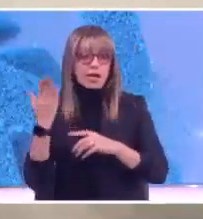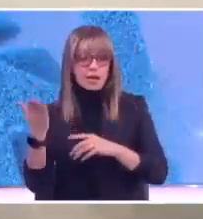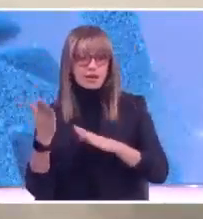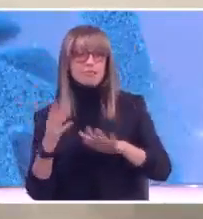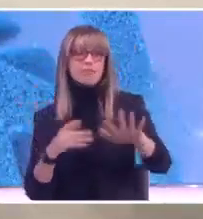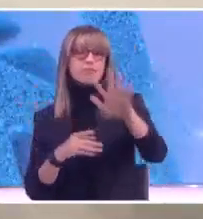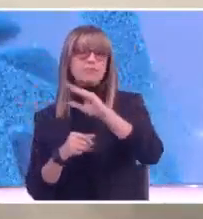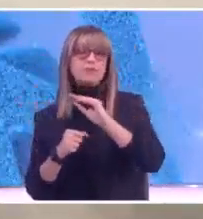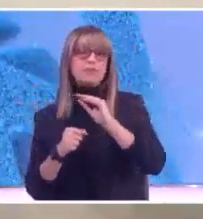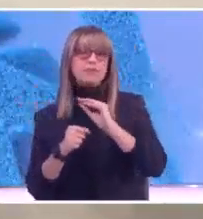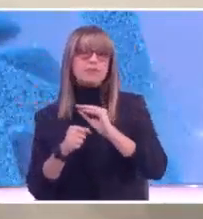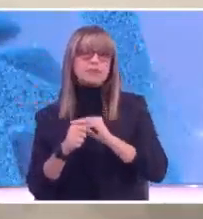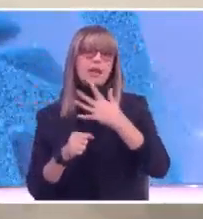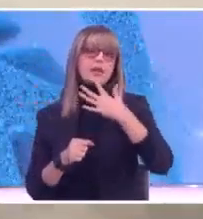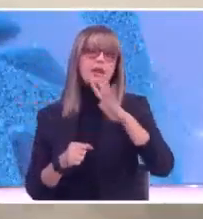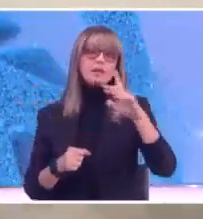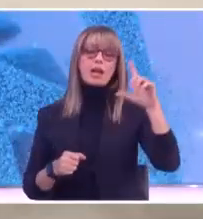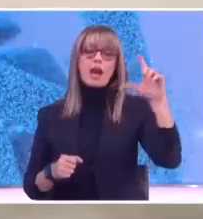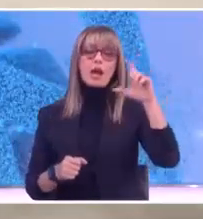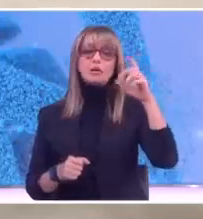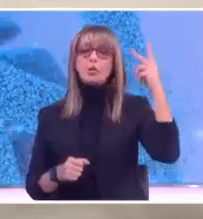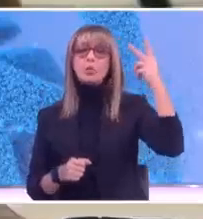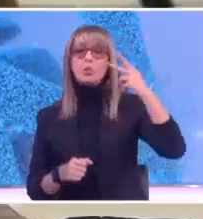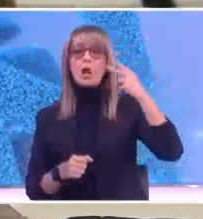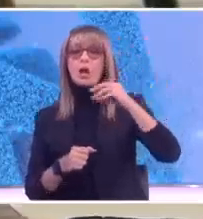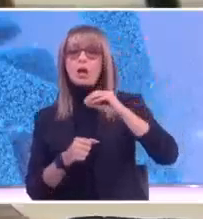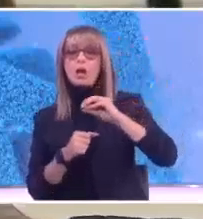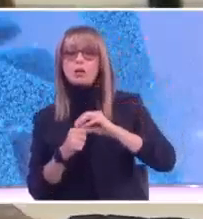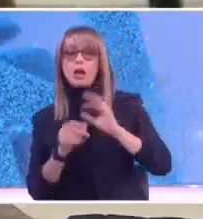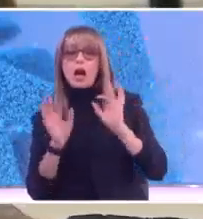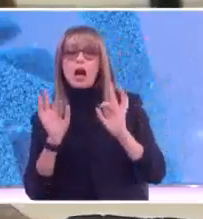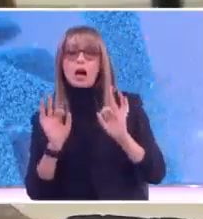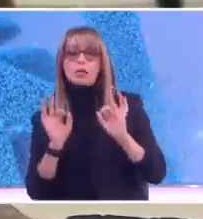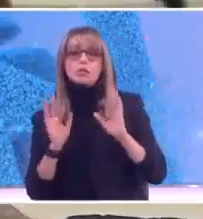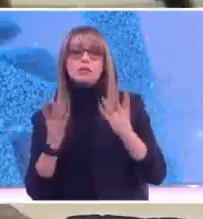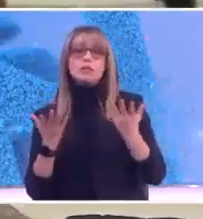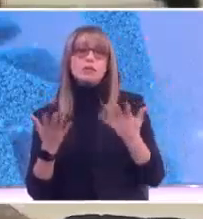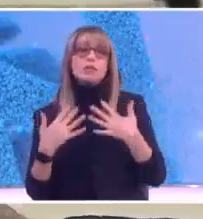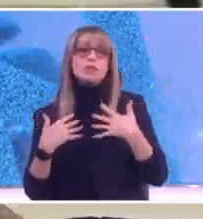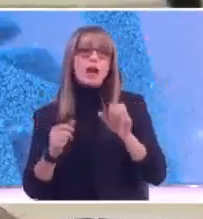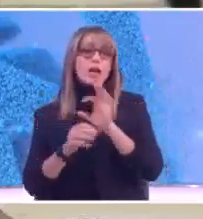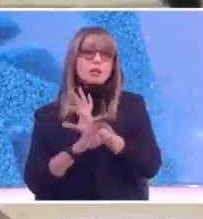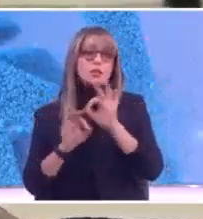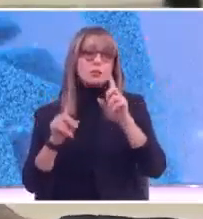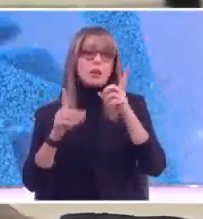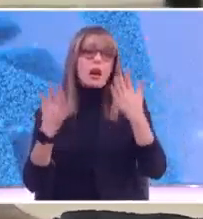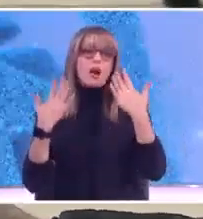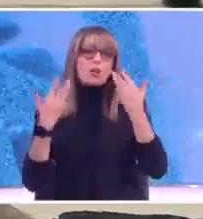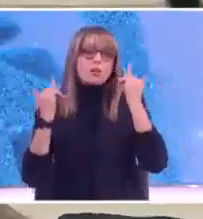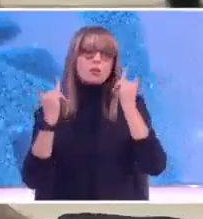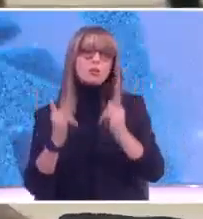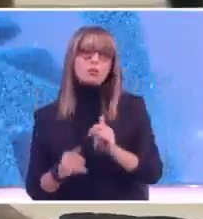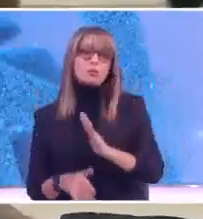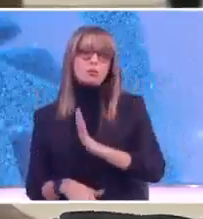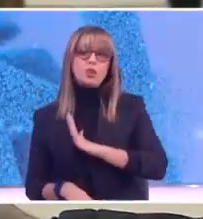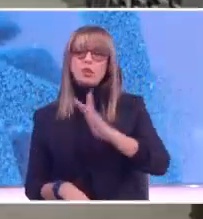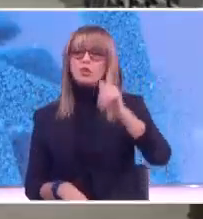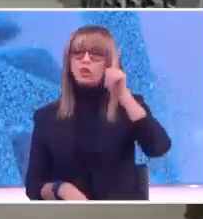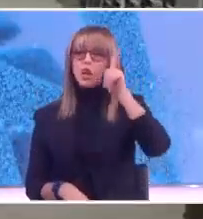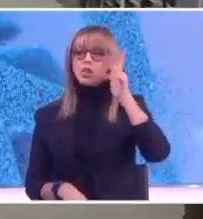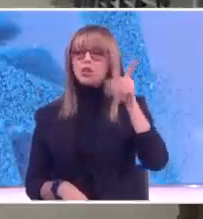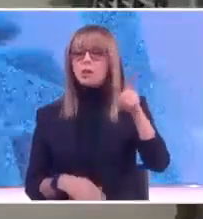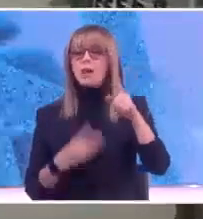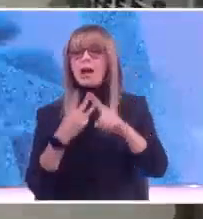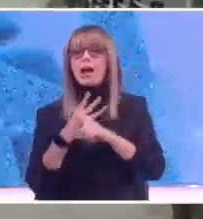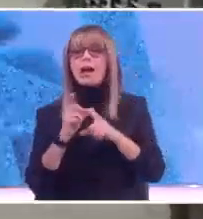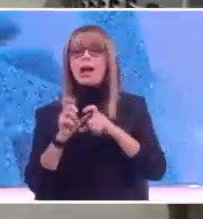Ödemiş'te, Denizli, Aydın, Kütahya bölümünde hassas seviyede, hatta sağlıksız seviyede hava kalitesi. Çarşamba günü Ege